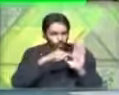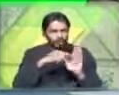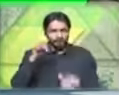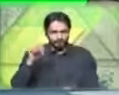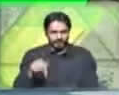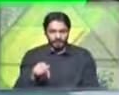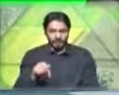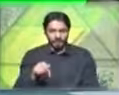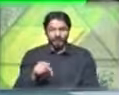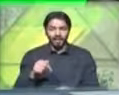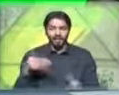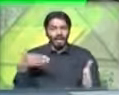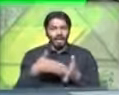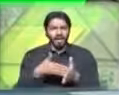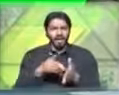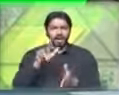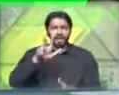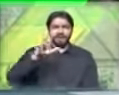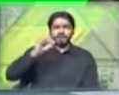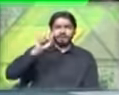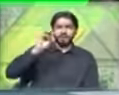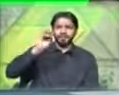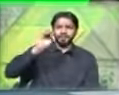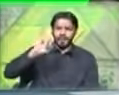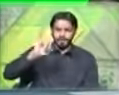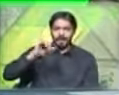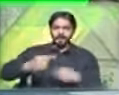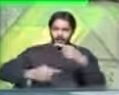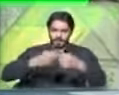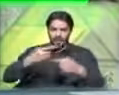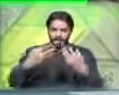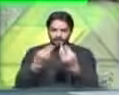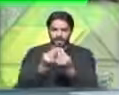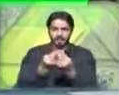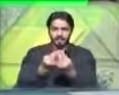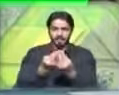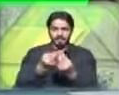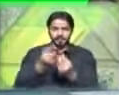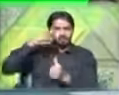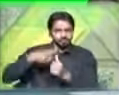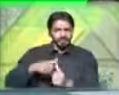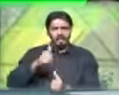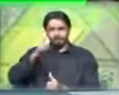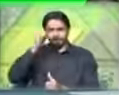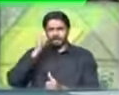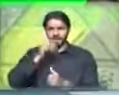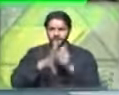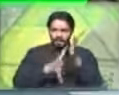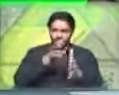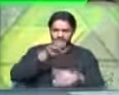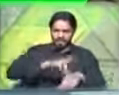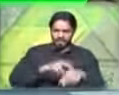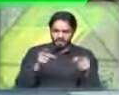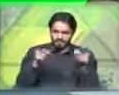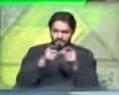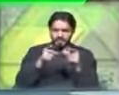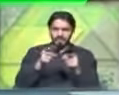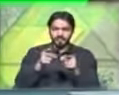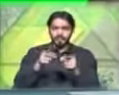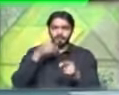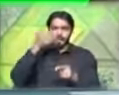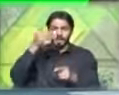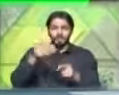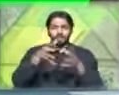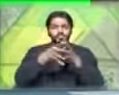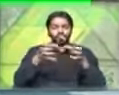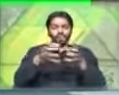مسألة الفهم. صحيح الفهم وسوء الفهم. حبذا لو فضيلتكم ذكرتنا بما دار من حوار في الحلقة المنصرمة، ثم نشرع الحوار